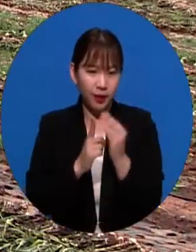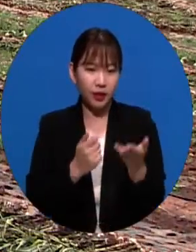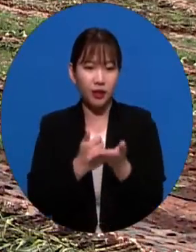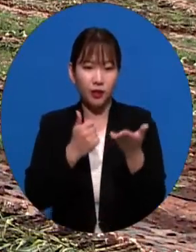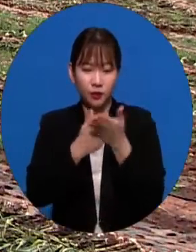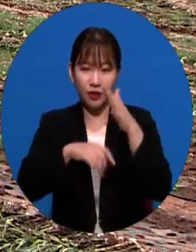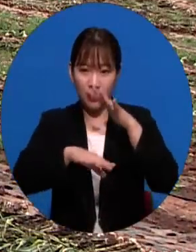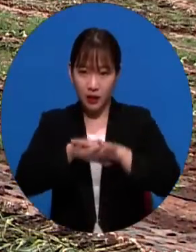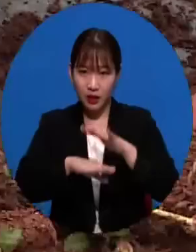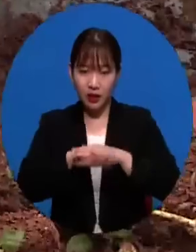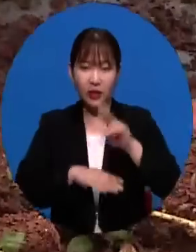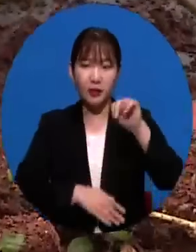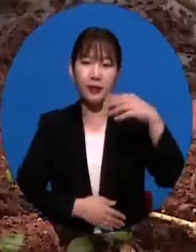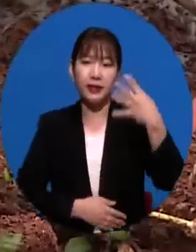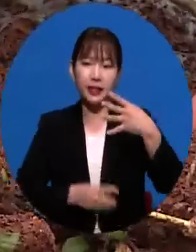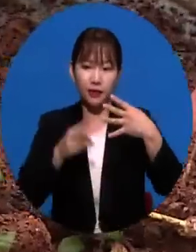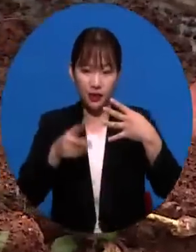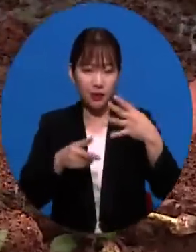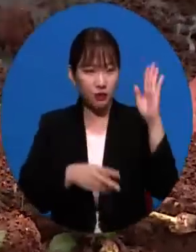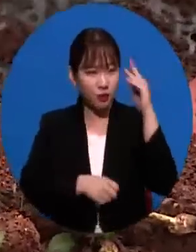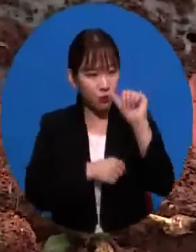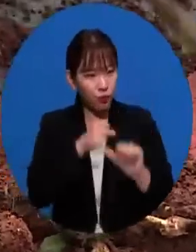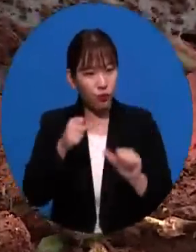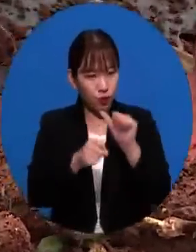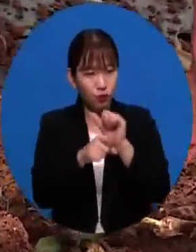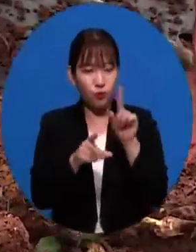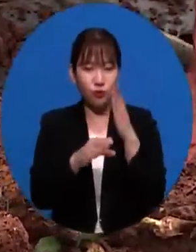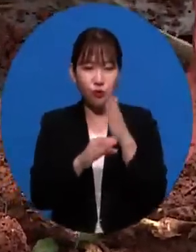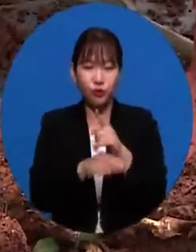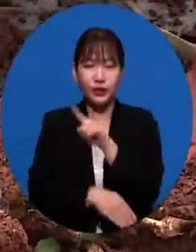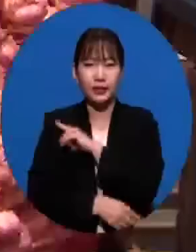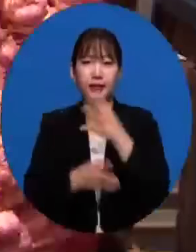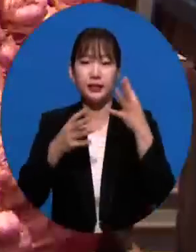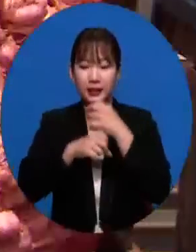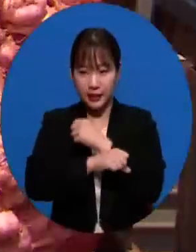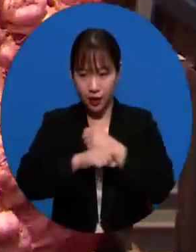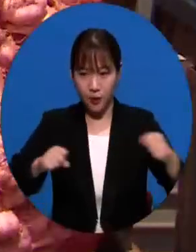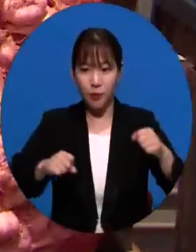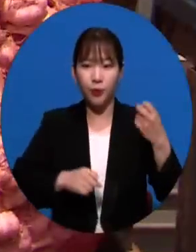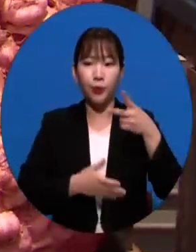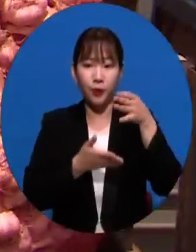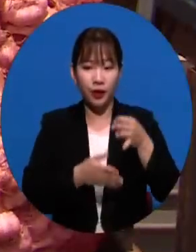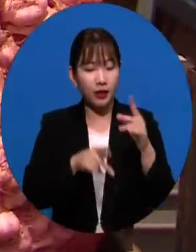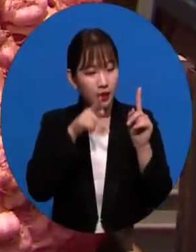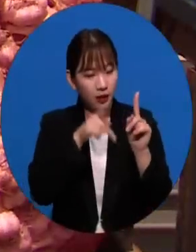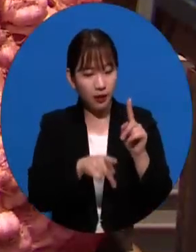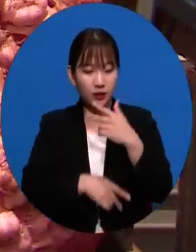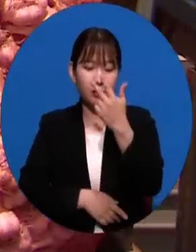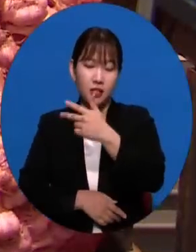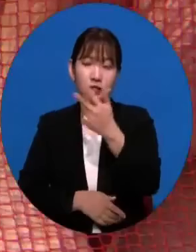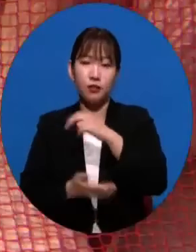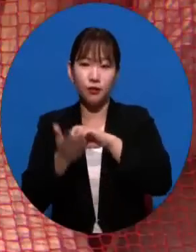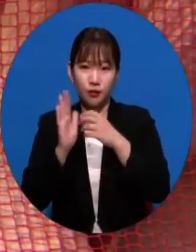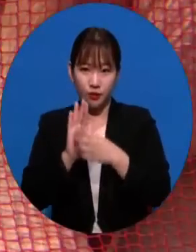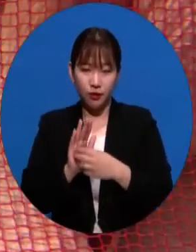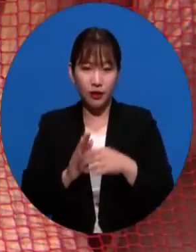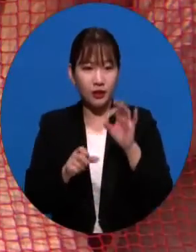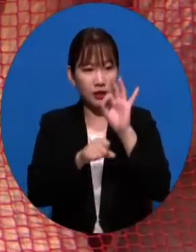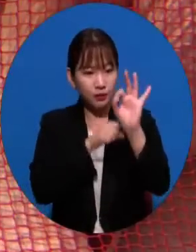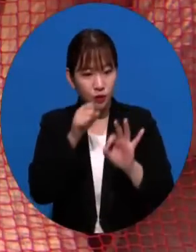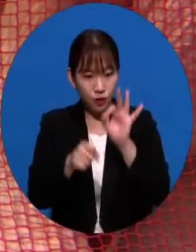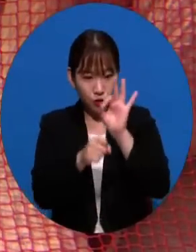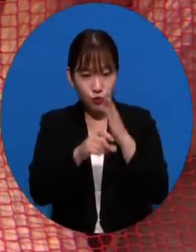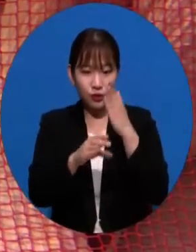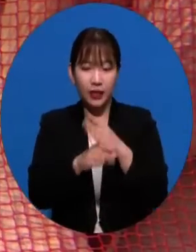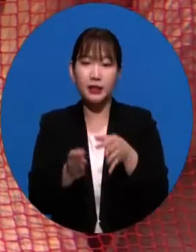재배 면적은 2만4천 헥타르 최근 5년생 가장 많은 면적입니다 또 가격은 1kg의 7천원 선으로 10년 세